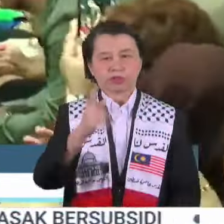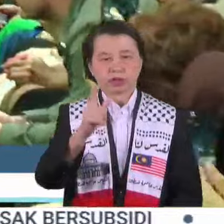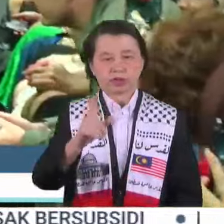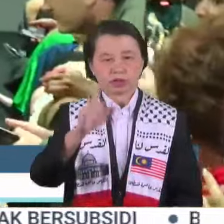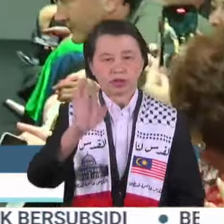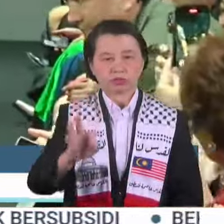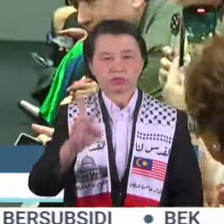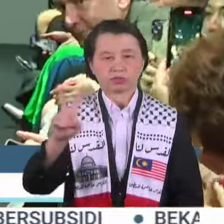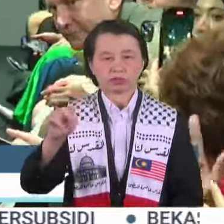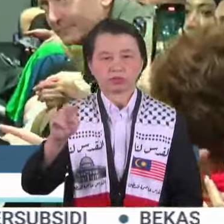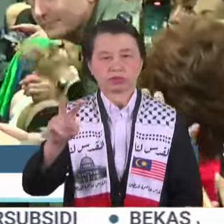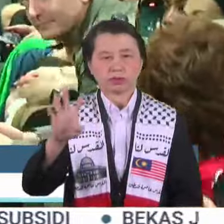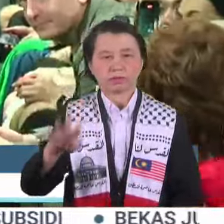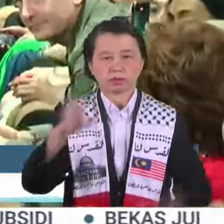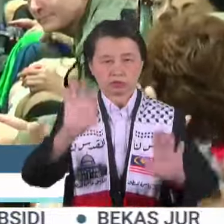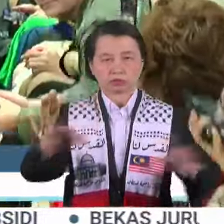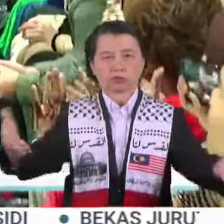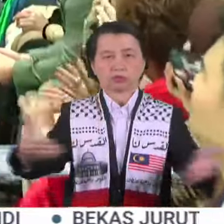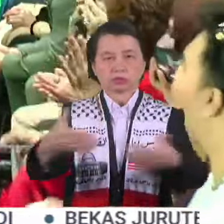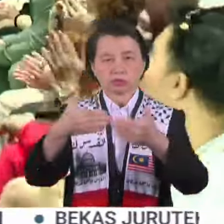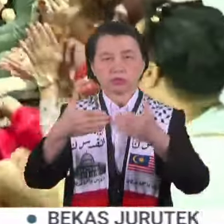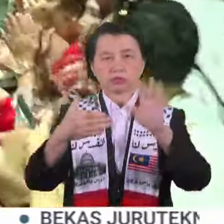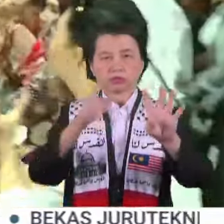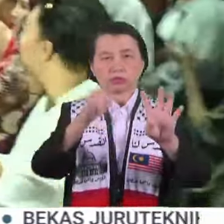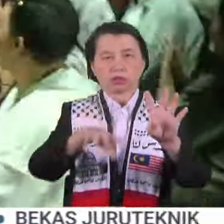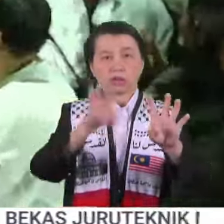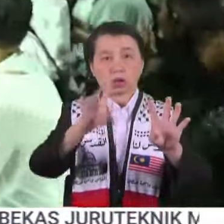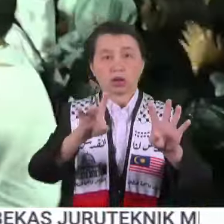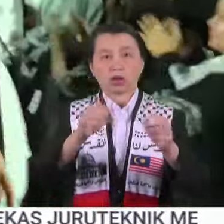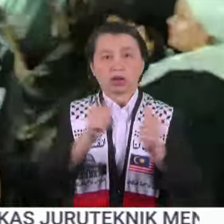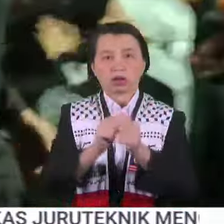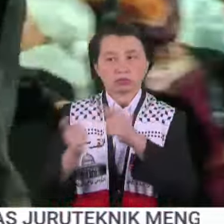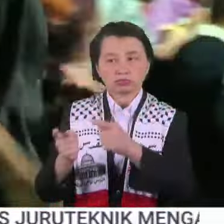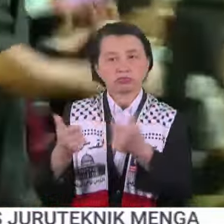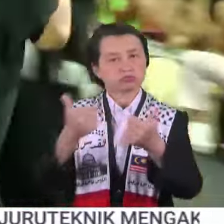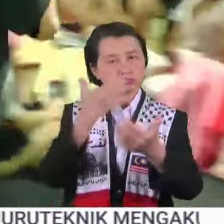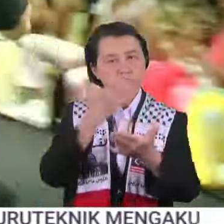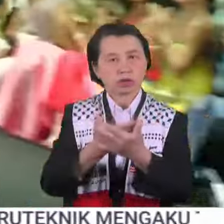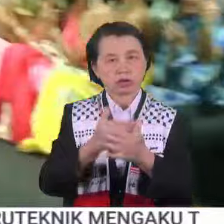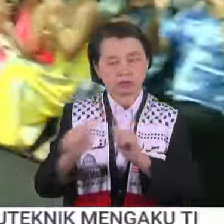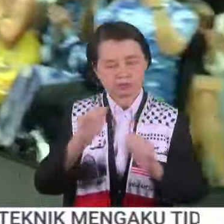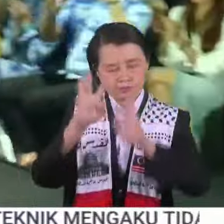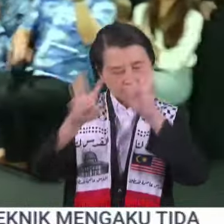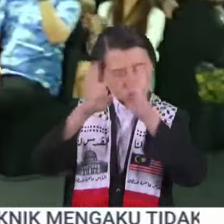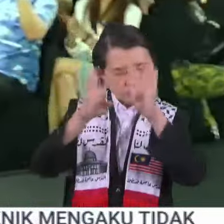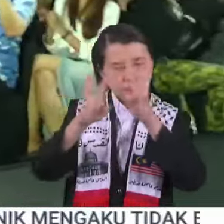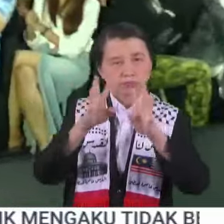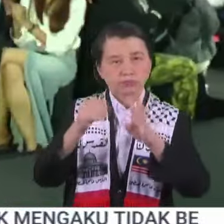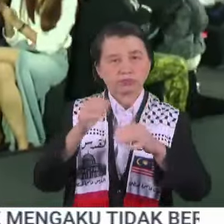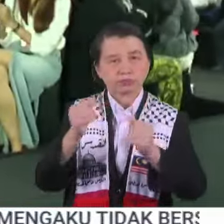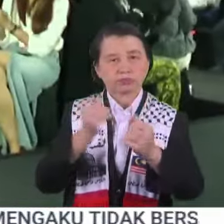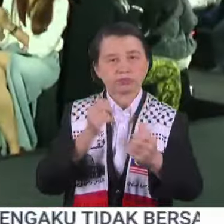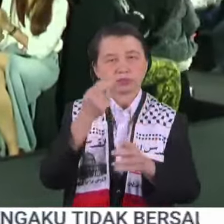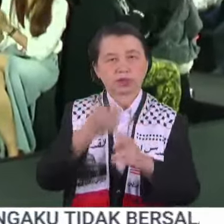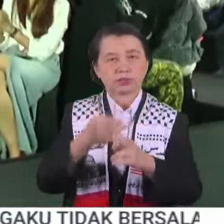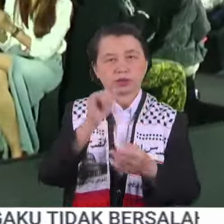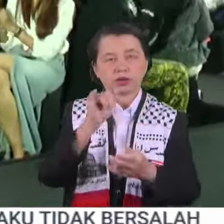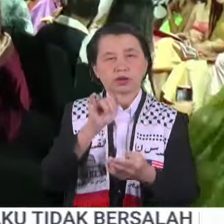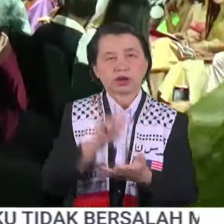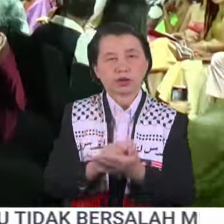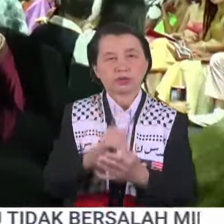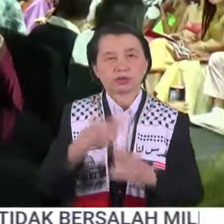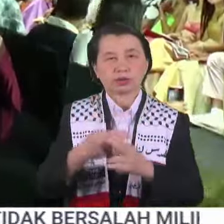KLFW 2024 telah melabuhkan tirai 4 Ogos lepas, merupakan platform terbaik penggiat seni kreatif tempatan menempa nama dalam